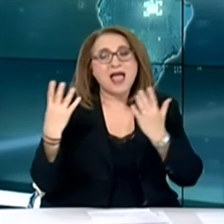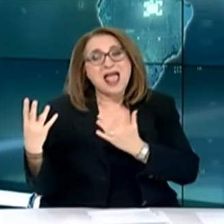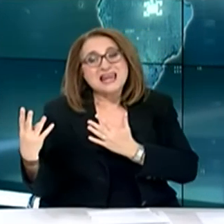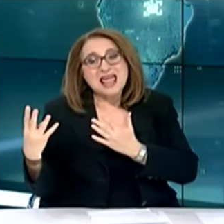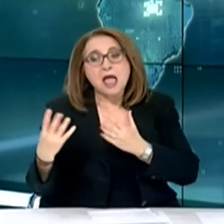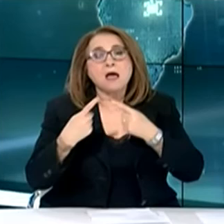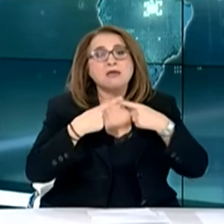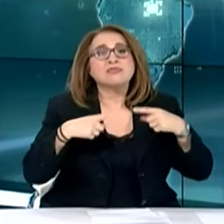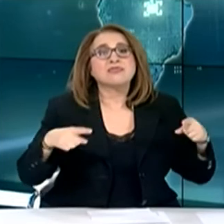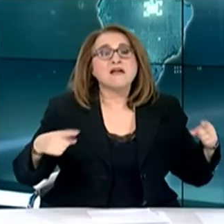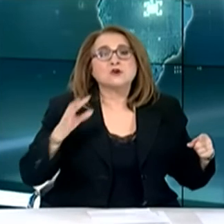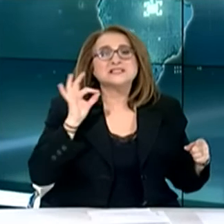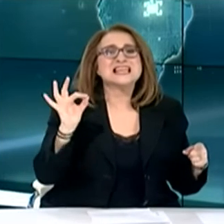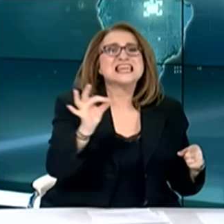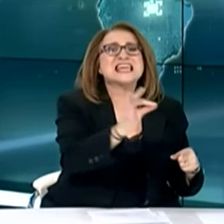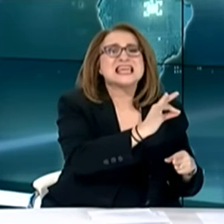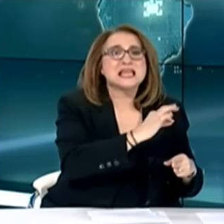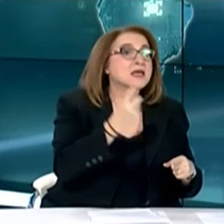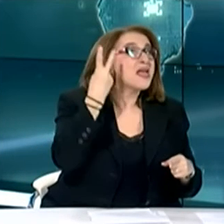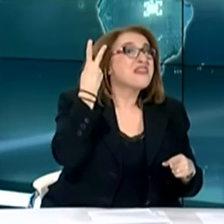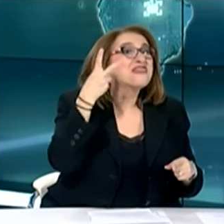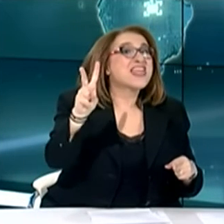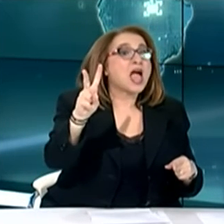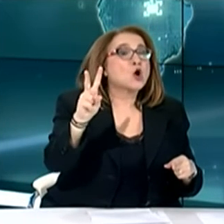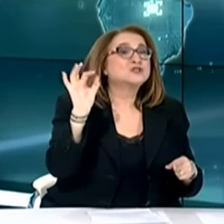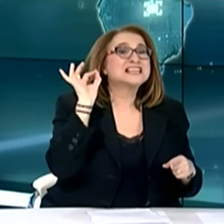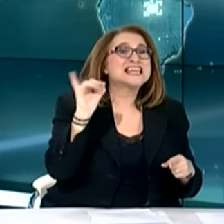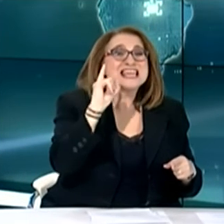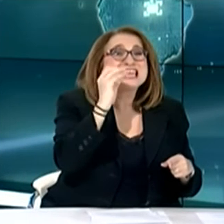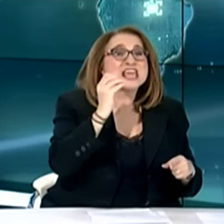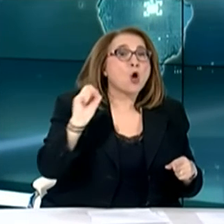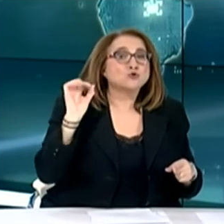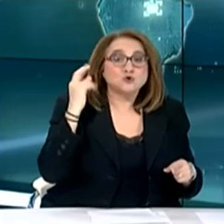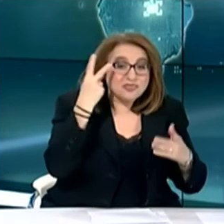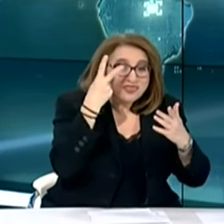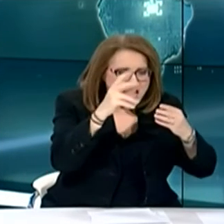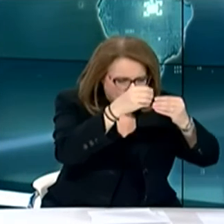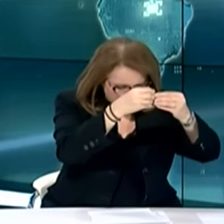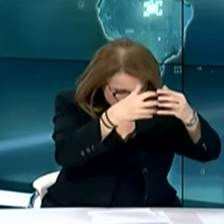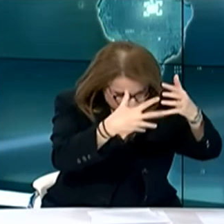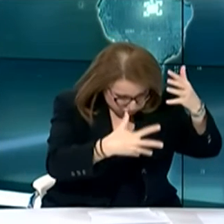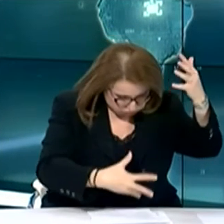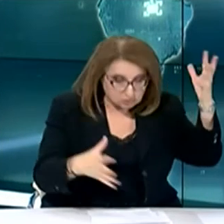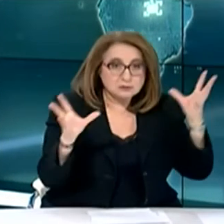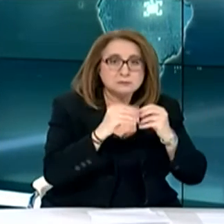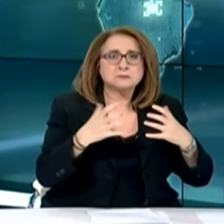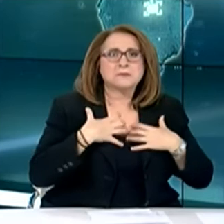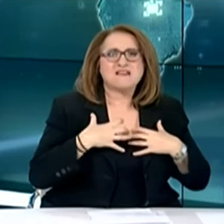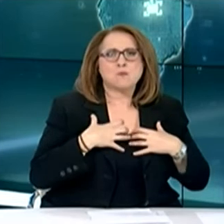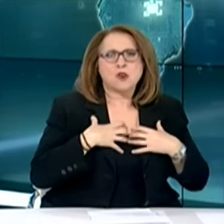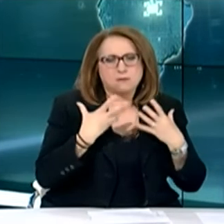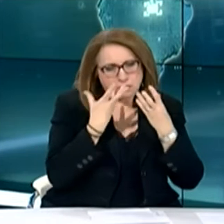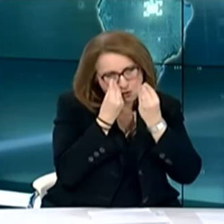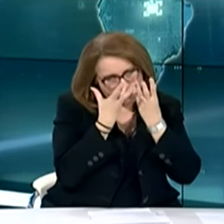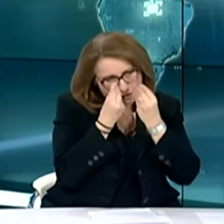υπότυποι ιών αναπνευστικών, στους οποίους μπορεί να εκτεθεί ένας υγειονομικός. Δεν αλλάζει κάτι ο νέος κοροναϊός όσον αφορά την προσοχή μας. Θα πρέπει